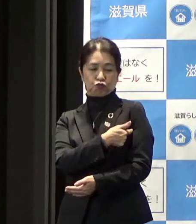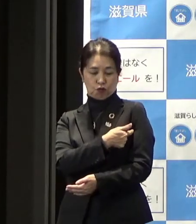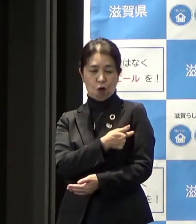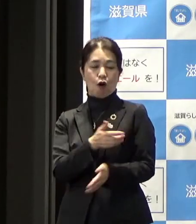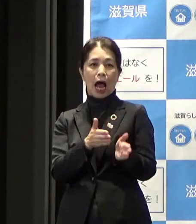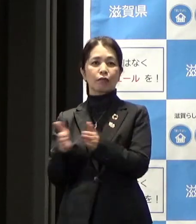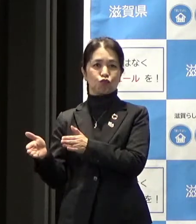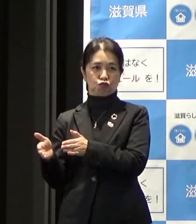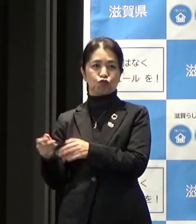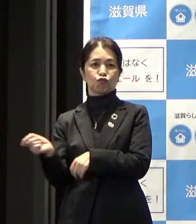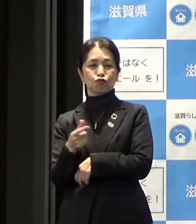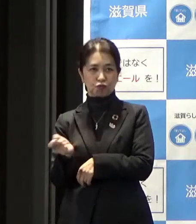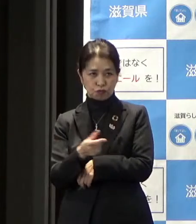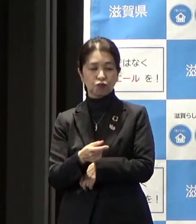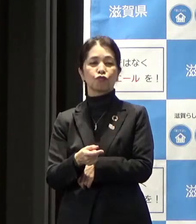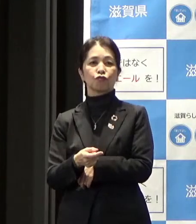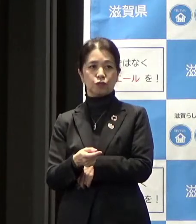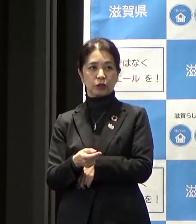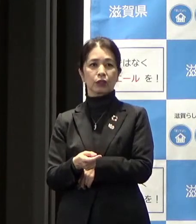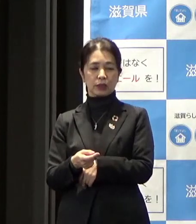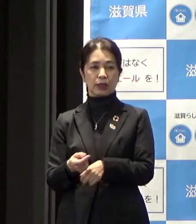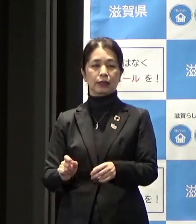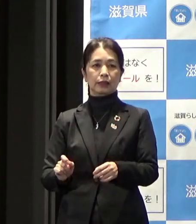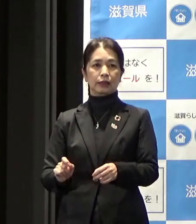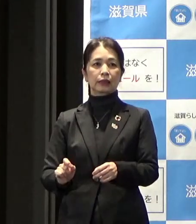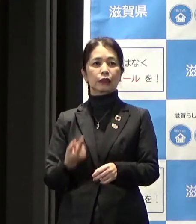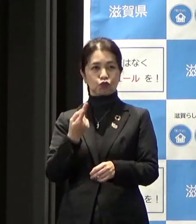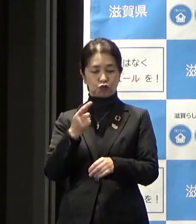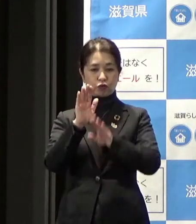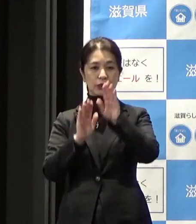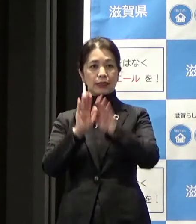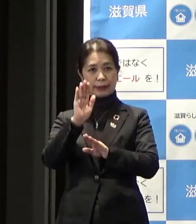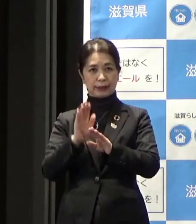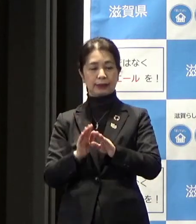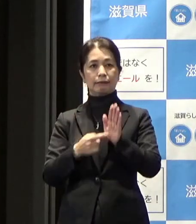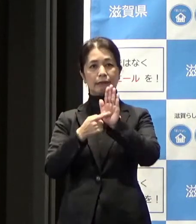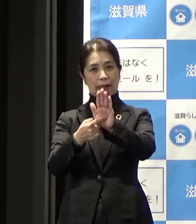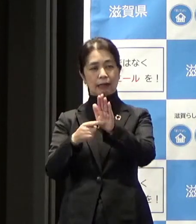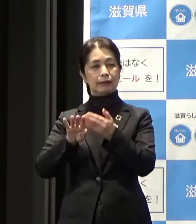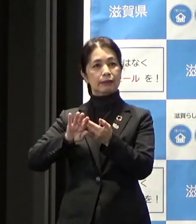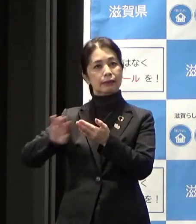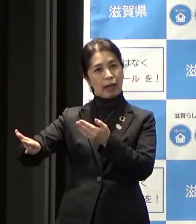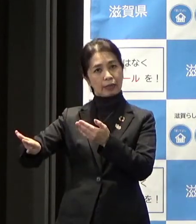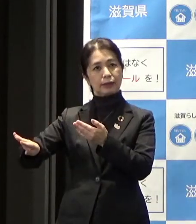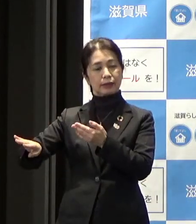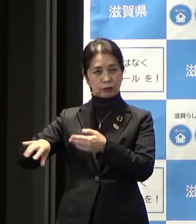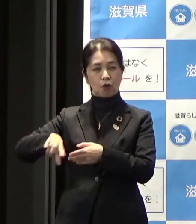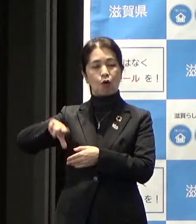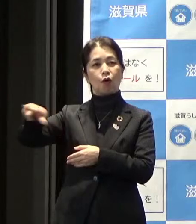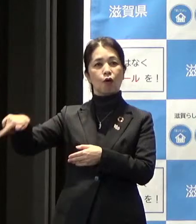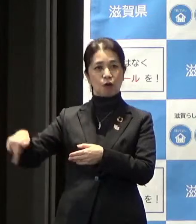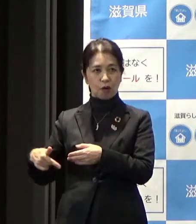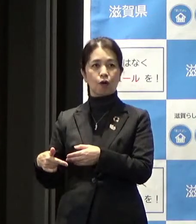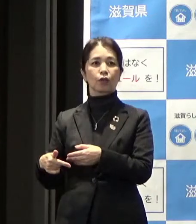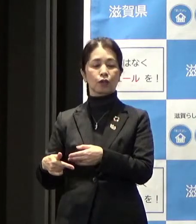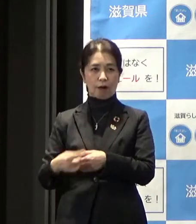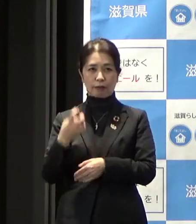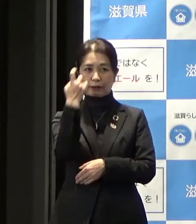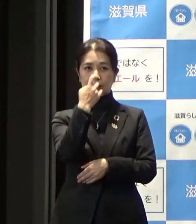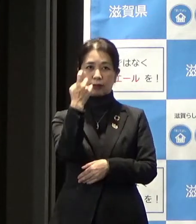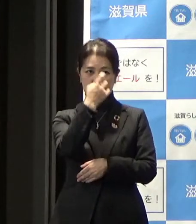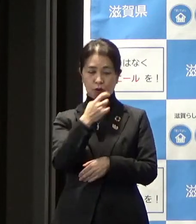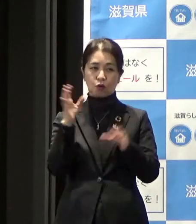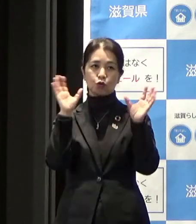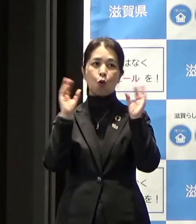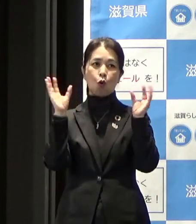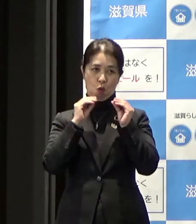示、緊急事態宣言地域外の事業者支援、在住外国人への情報提供や広報の強